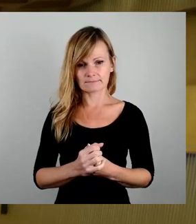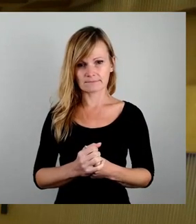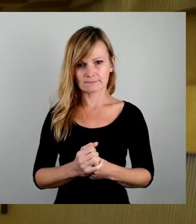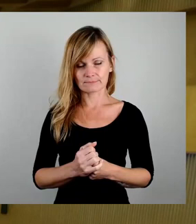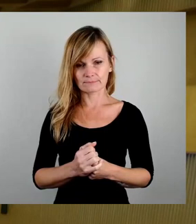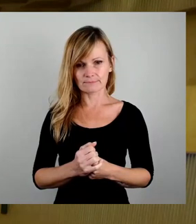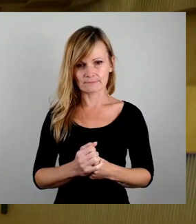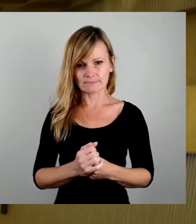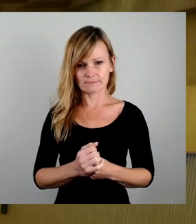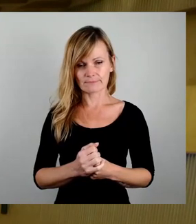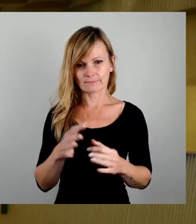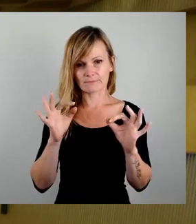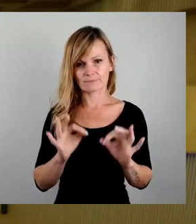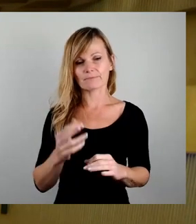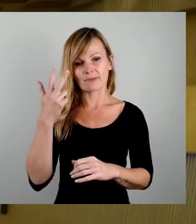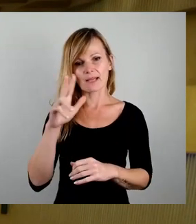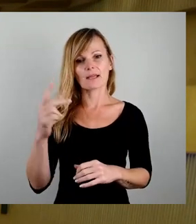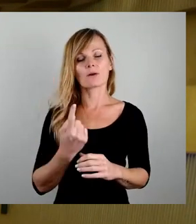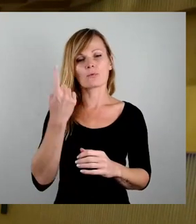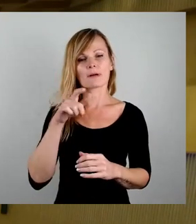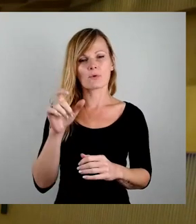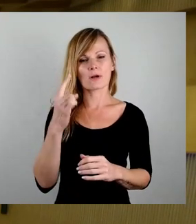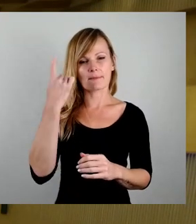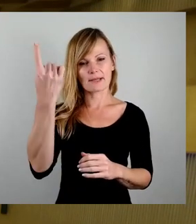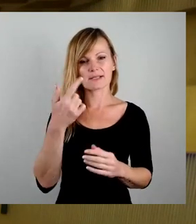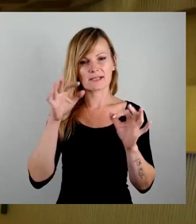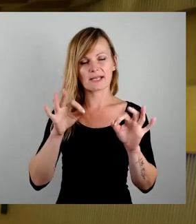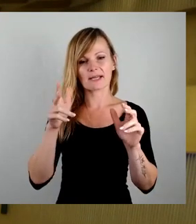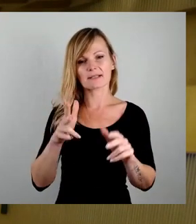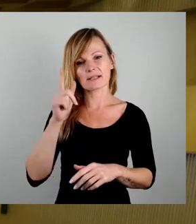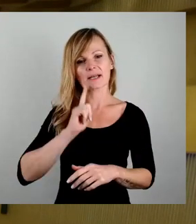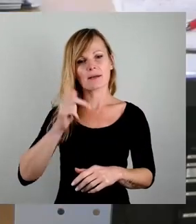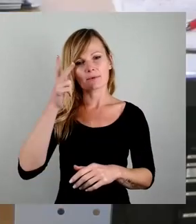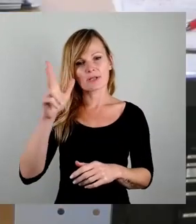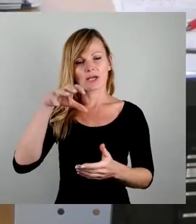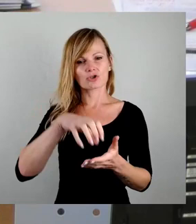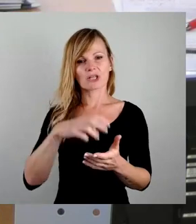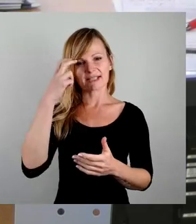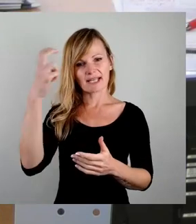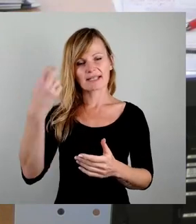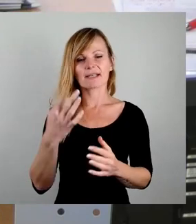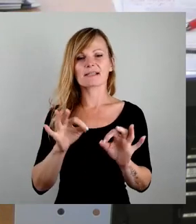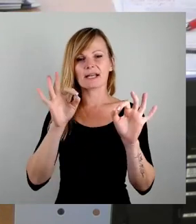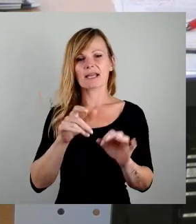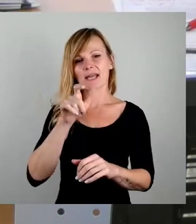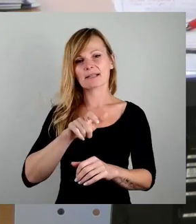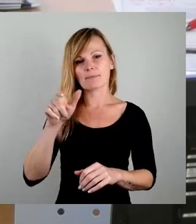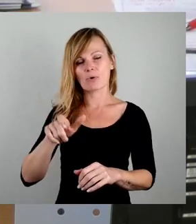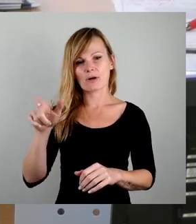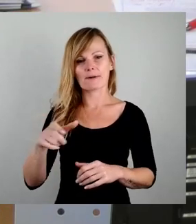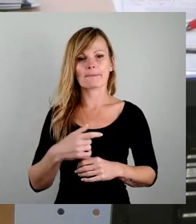Sehr geehrter Herr Oberbürgermeister, sehr geehrte Damen und Herren Stadträte, sehr geehrte Bürger, insbesondere die Bürger, die ja